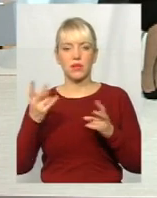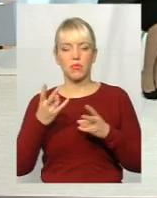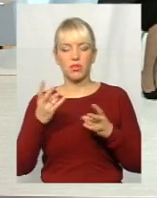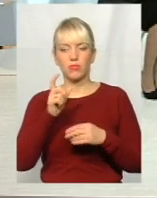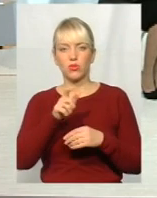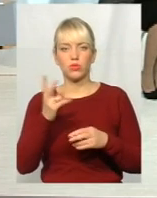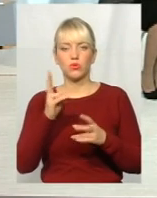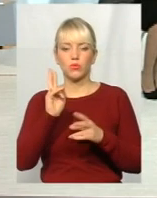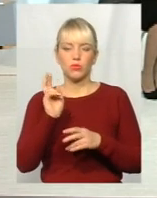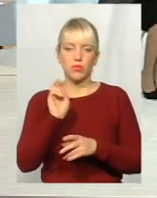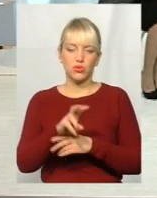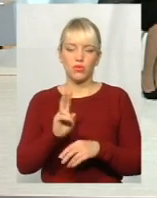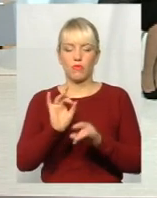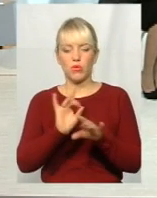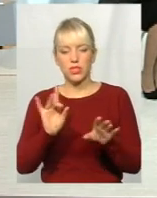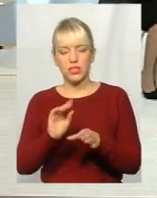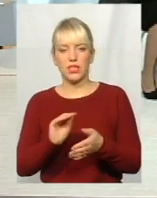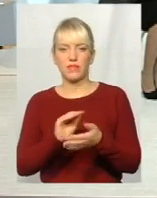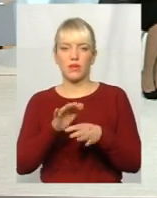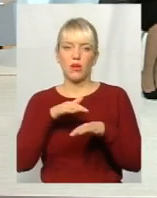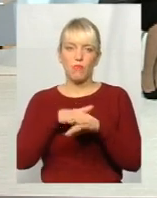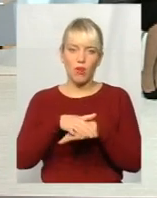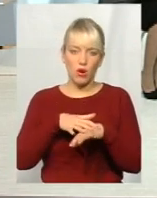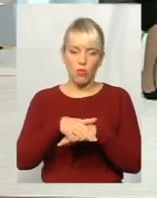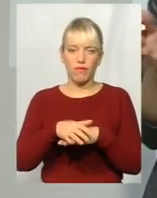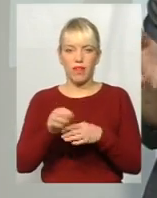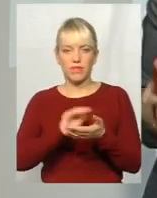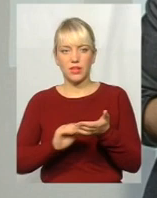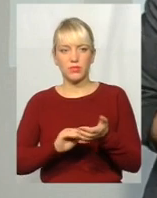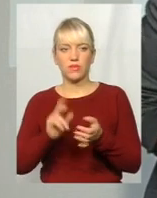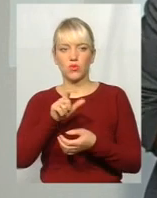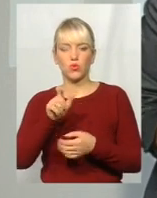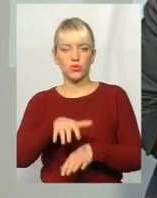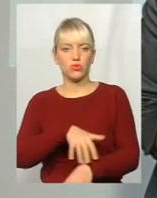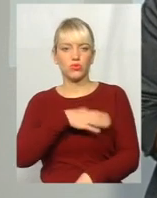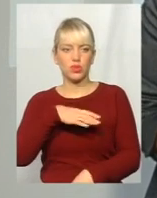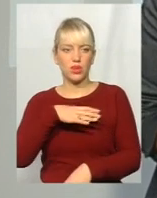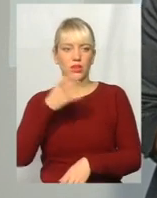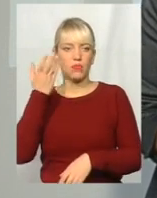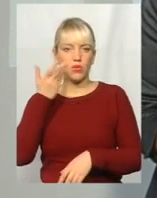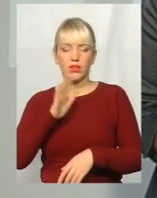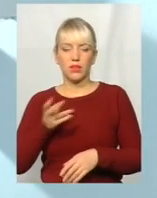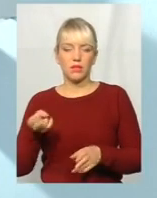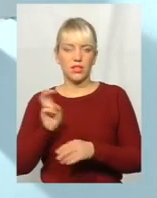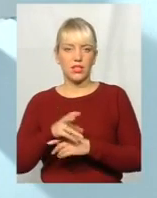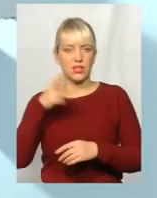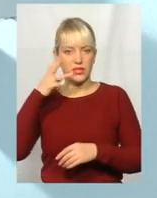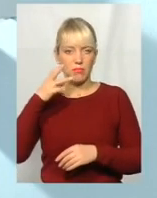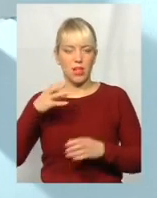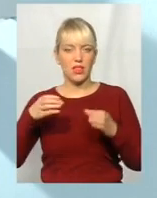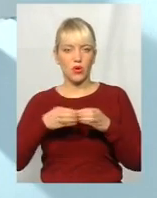прийшов, пояснив, порахував, написав, так? Але люди чекали дуже довго, поки не приїхала знімальна група. В